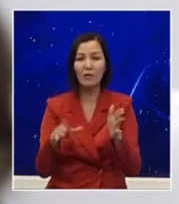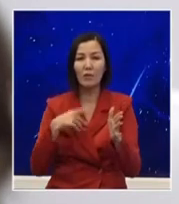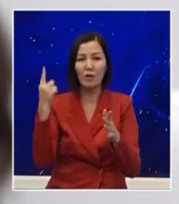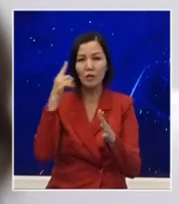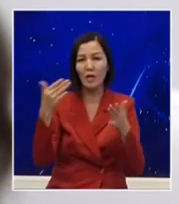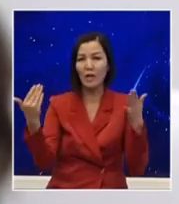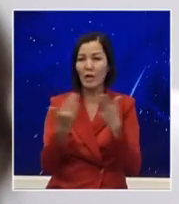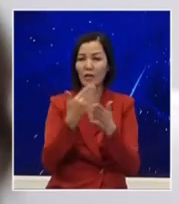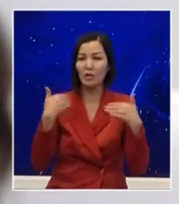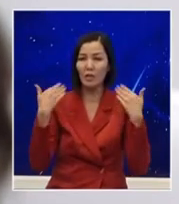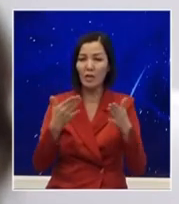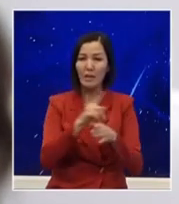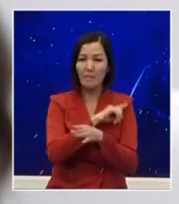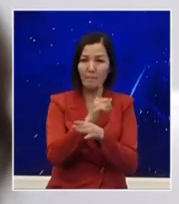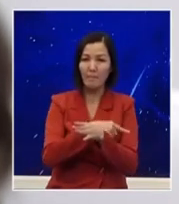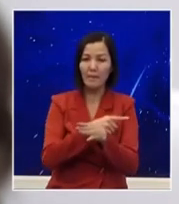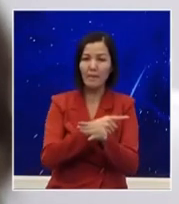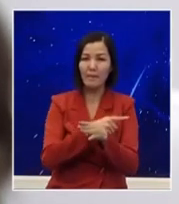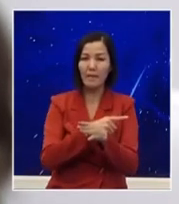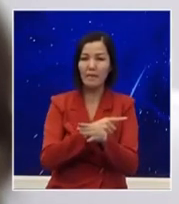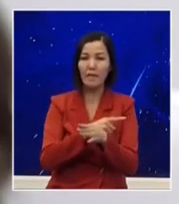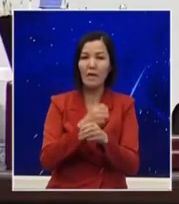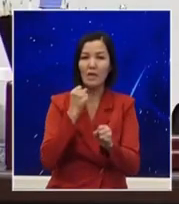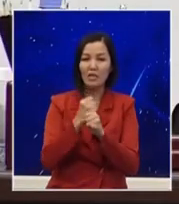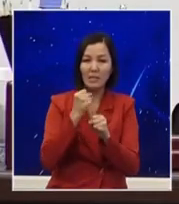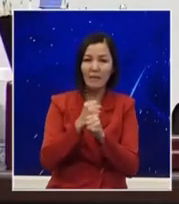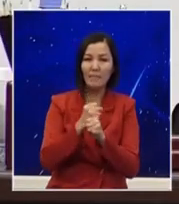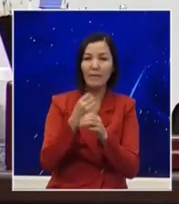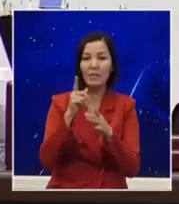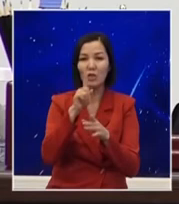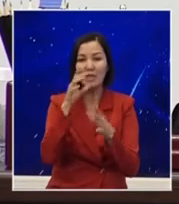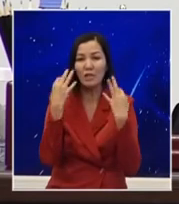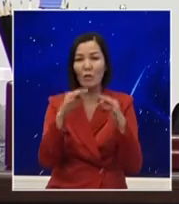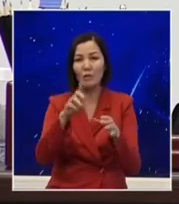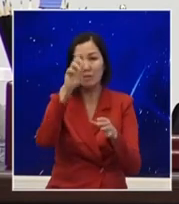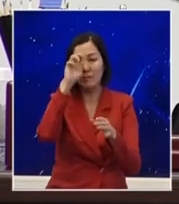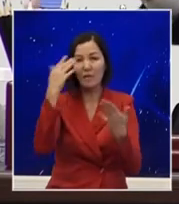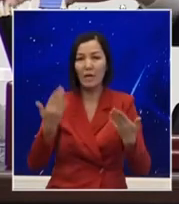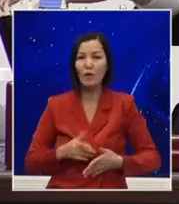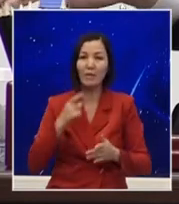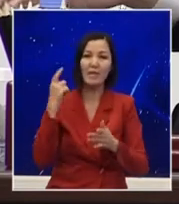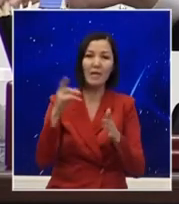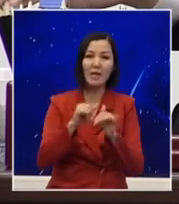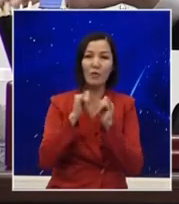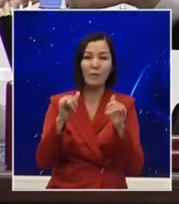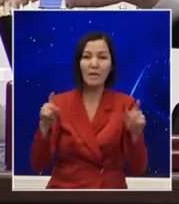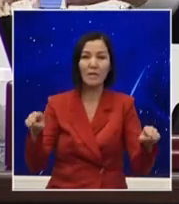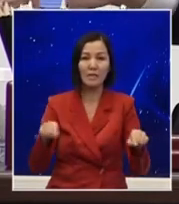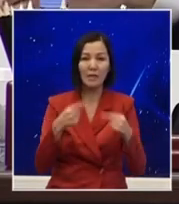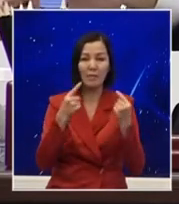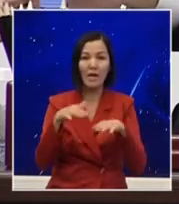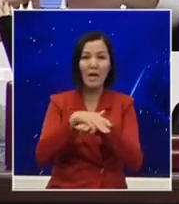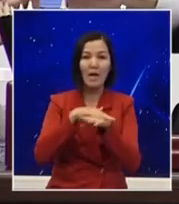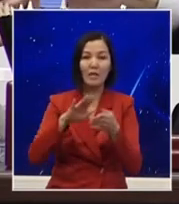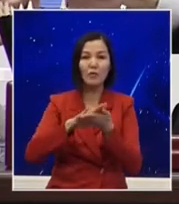ойы, батыл бастамалары, жасампаз ісі, жас тәуелсіз мемлекеттің әлеуметтік экономикалық іргетасын нығайтуға,